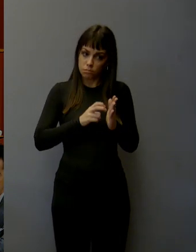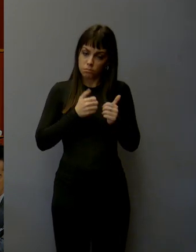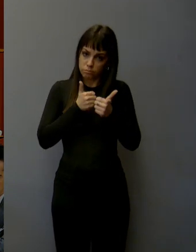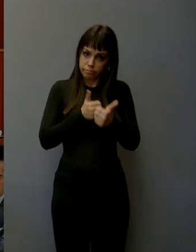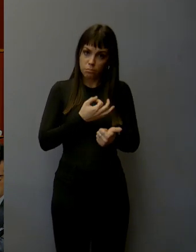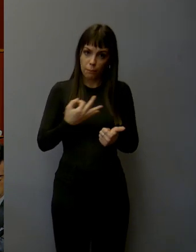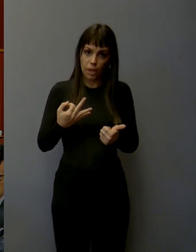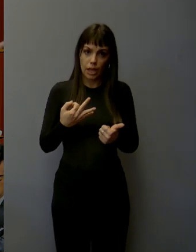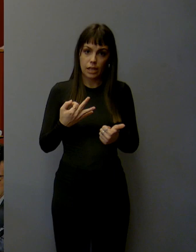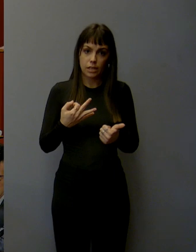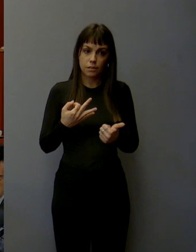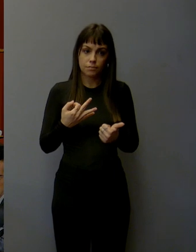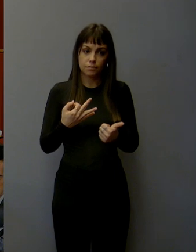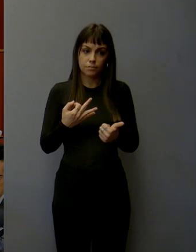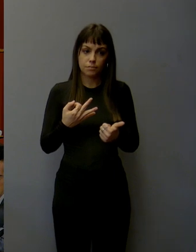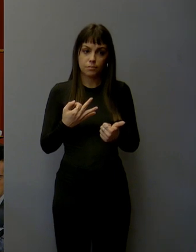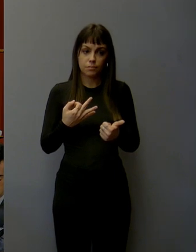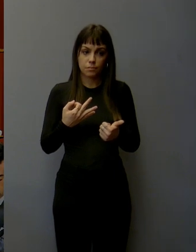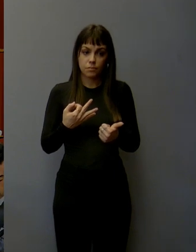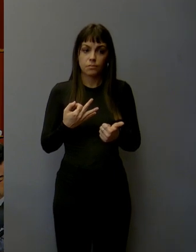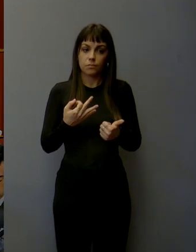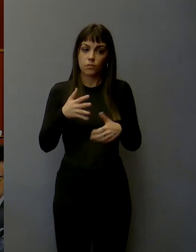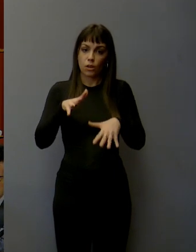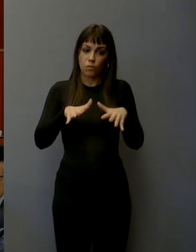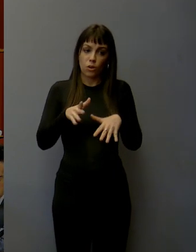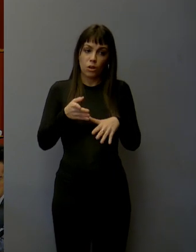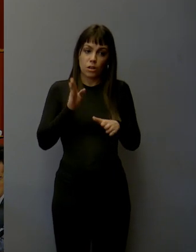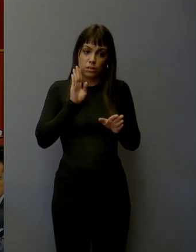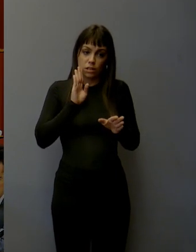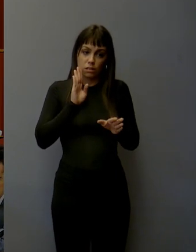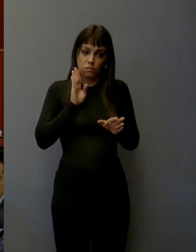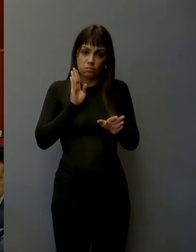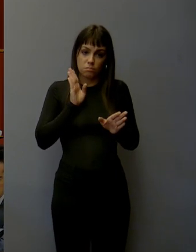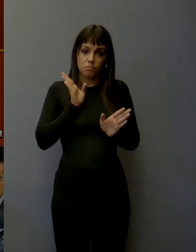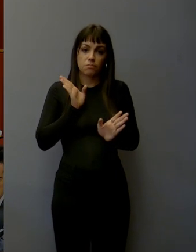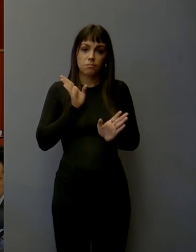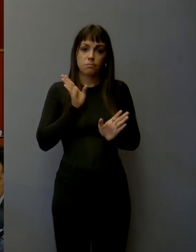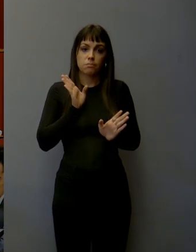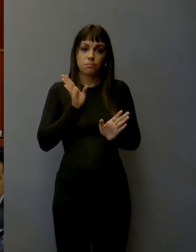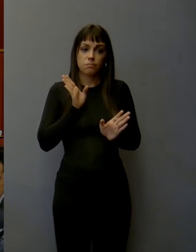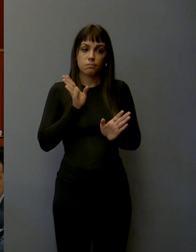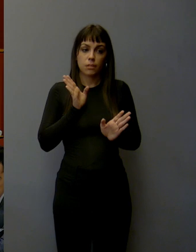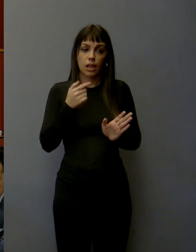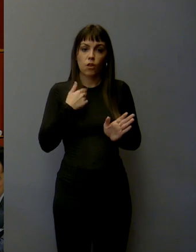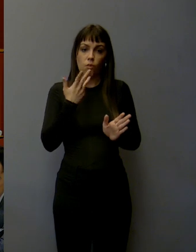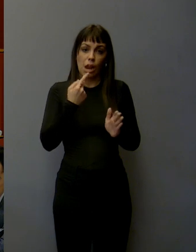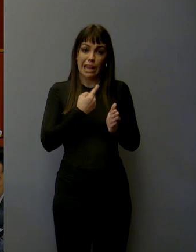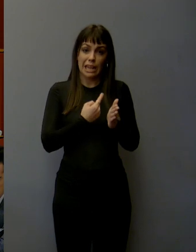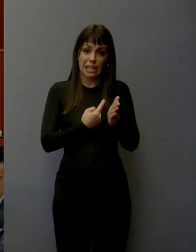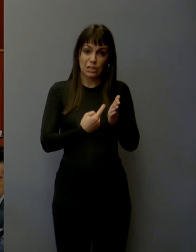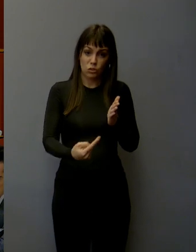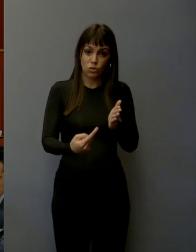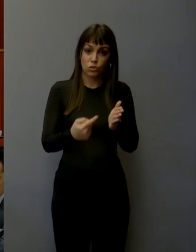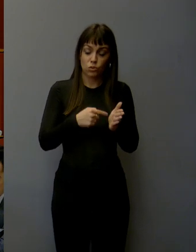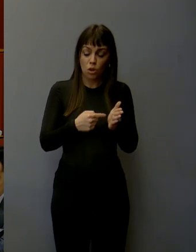di noi stessi ma forse è il caso di sottolinearlo cadi sottolinearlo perché penso che in questi due